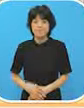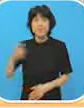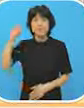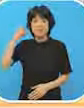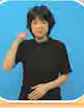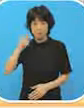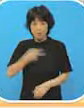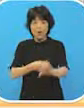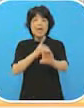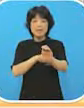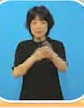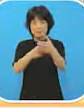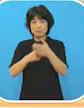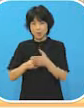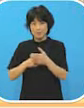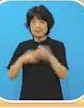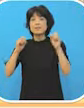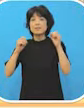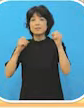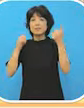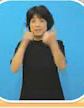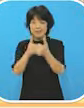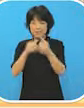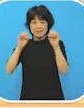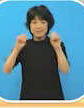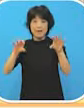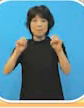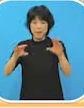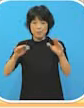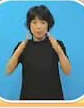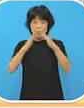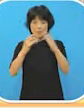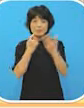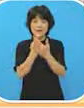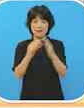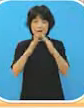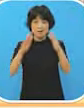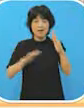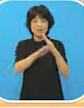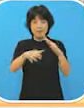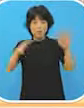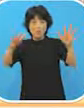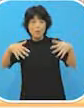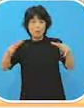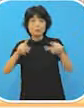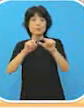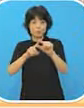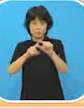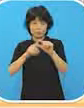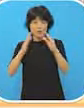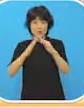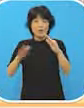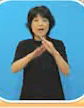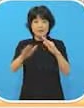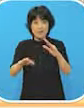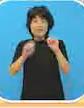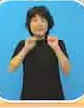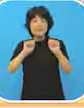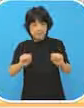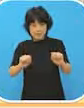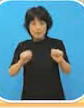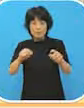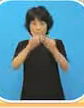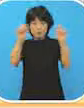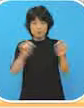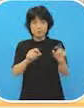県では夏の省エネチャレンジキャンペーンの参加家庭を募集しています。ご家庭で節電を実践して、その取